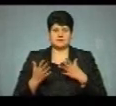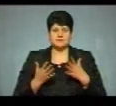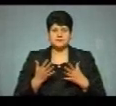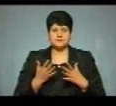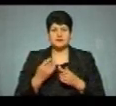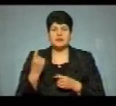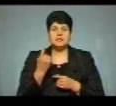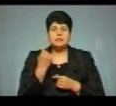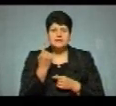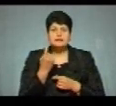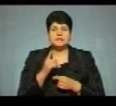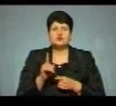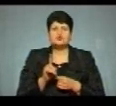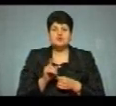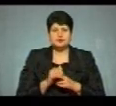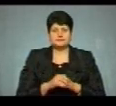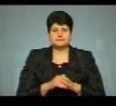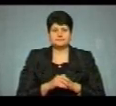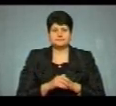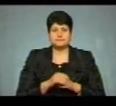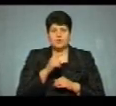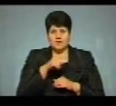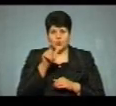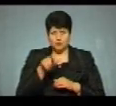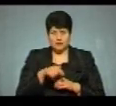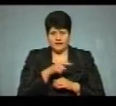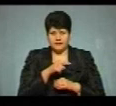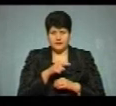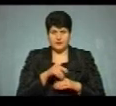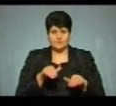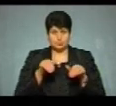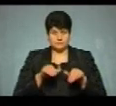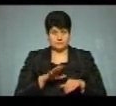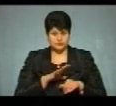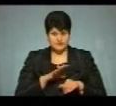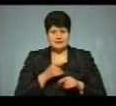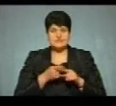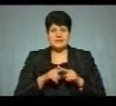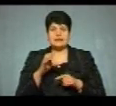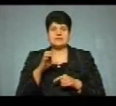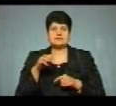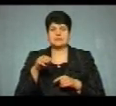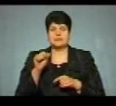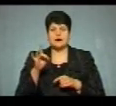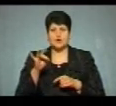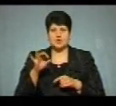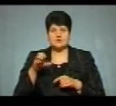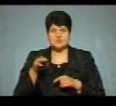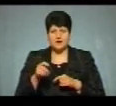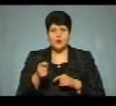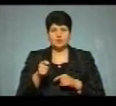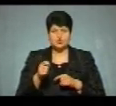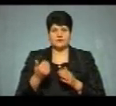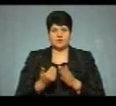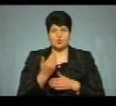Ну, єдине ще, що та людина, яка утрималася, то є староста, ключі від церкви